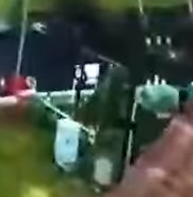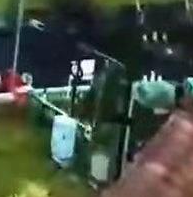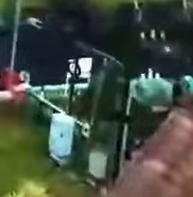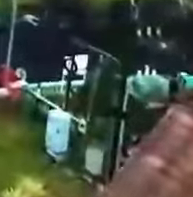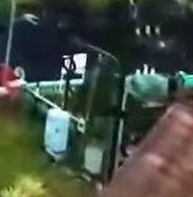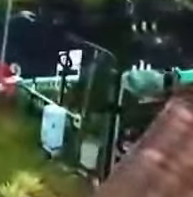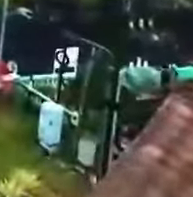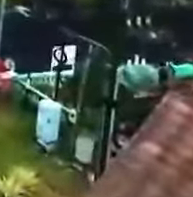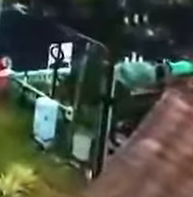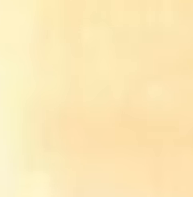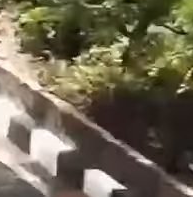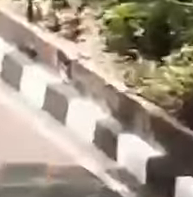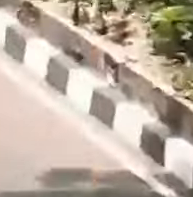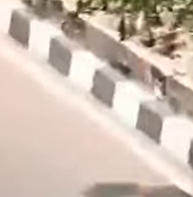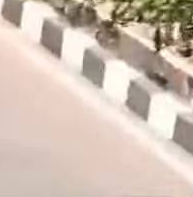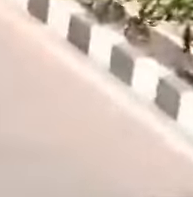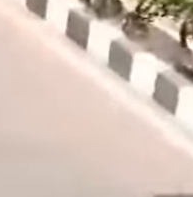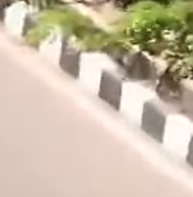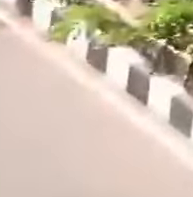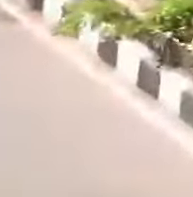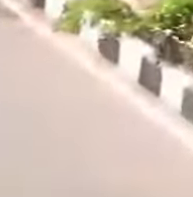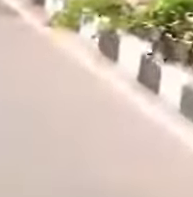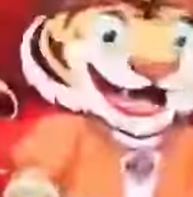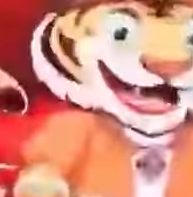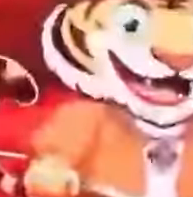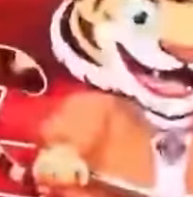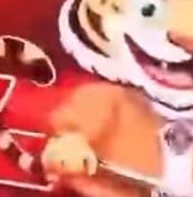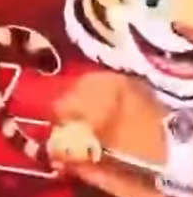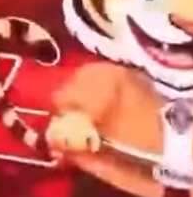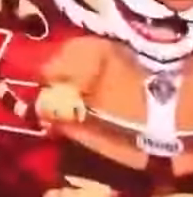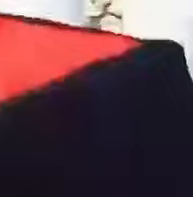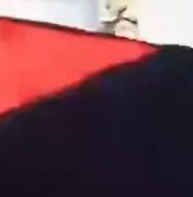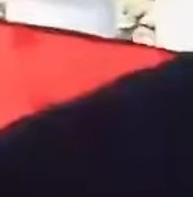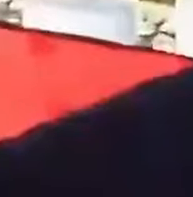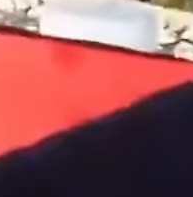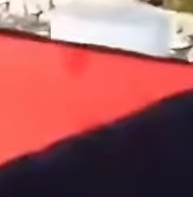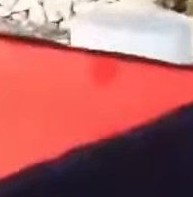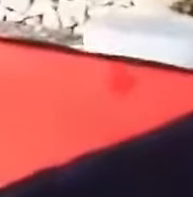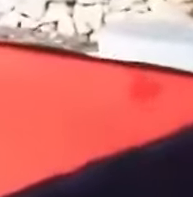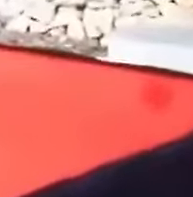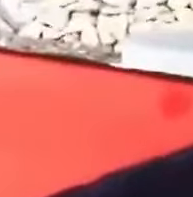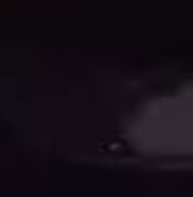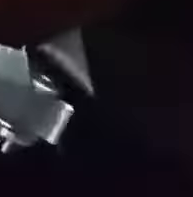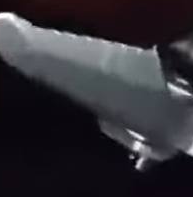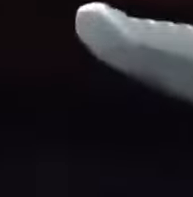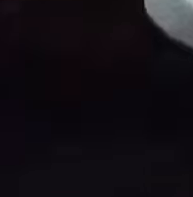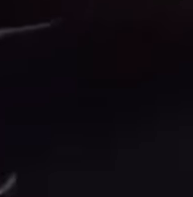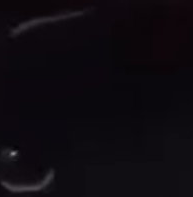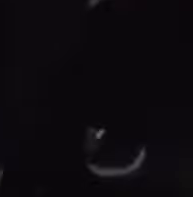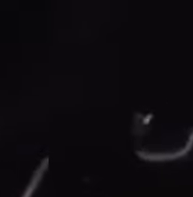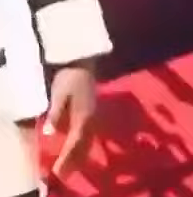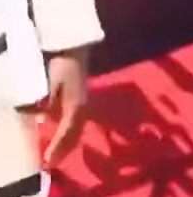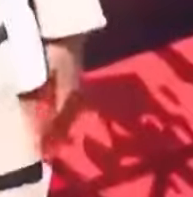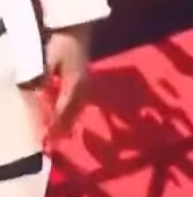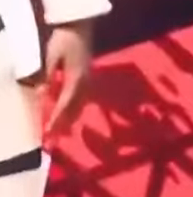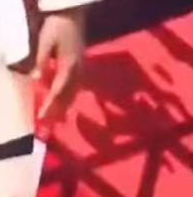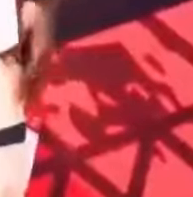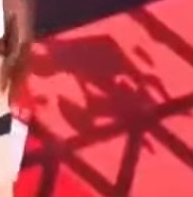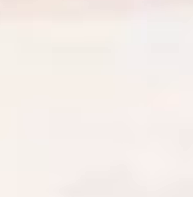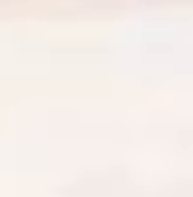KPU Provinsi Jawa Barat mempersembahkan Touring Demokrasi Road to 27